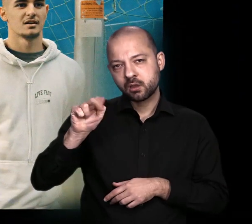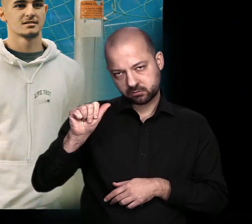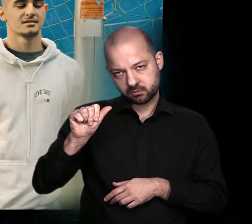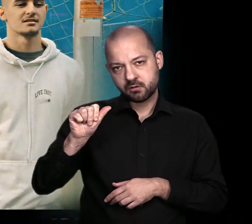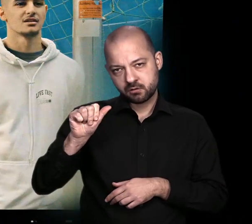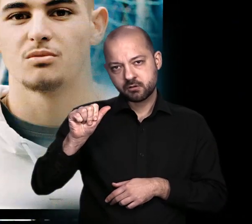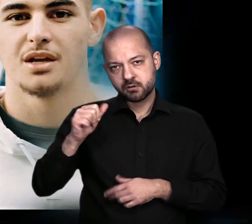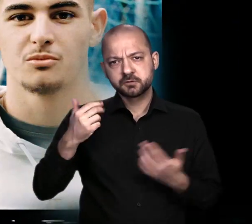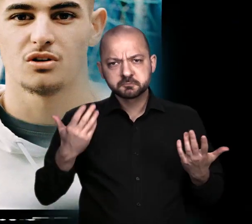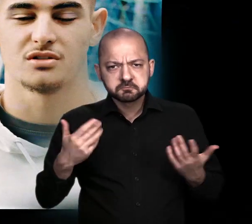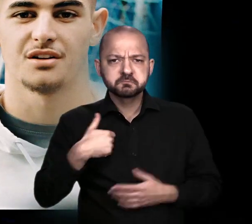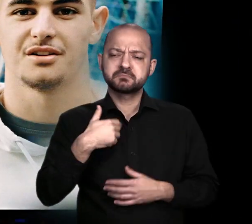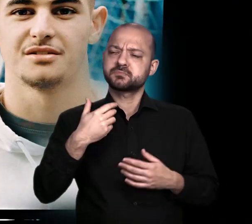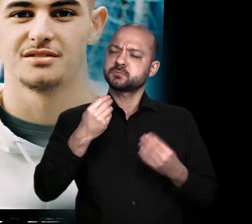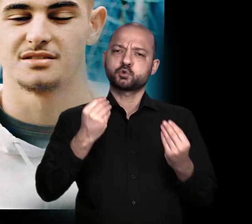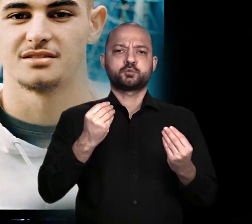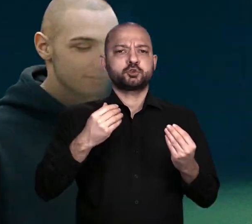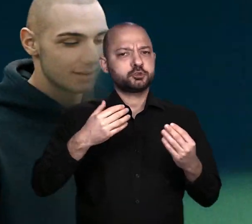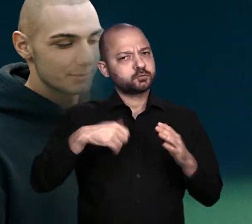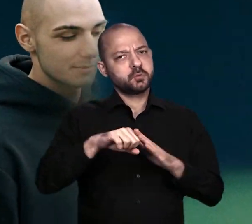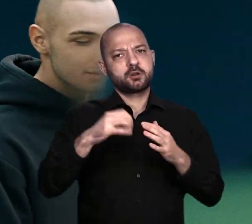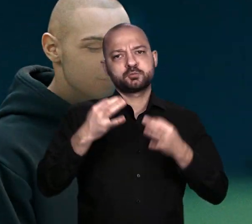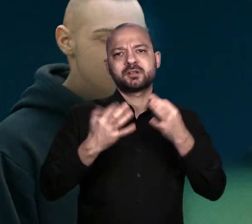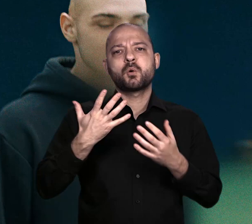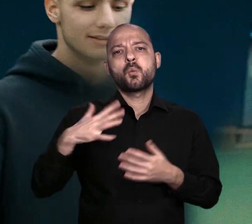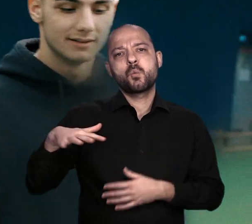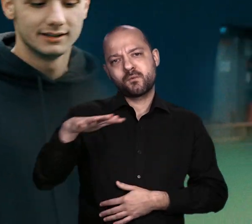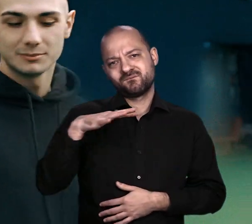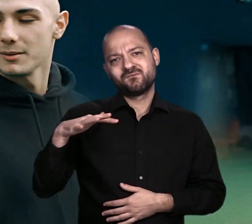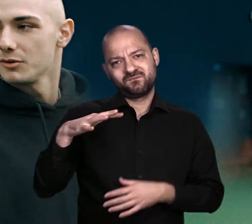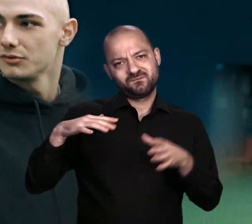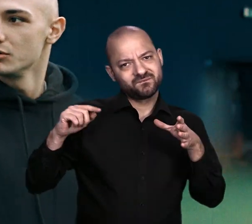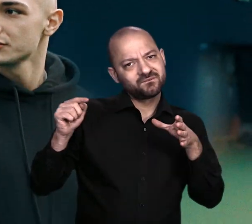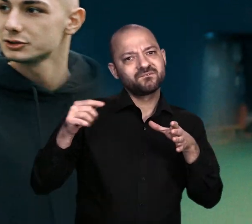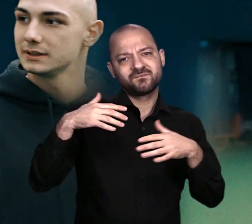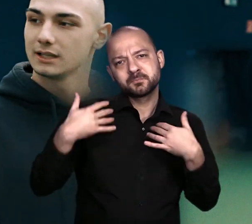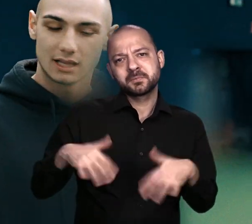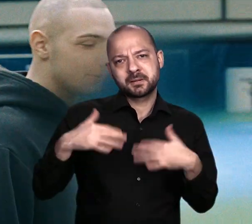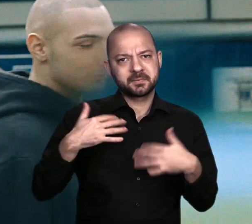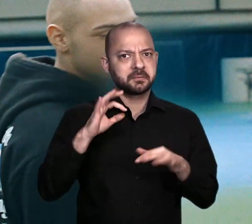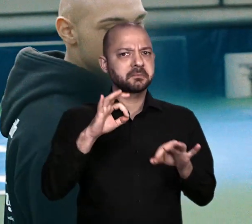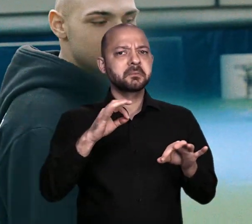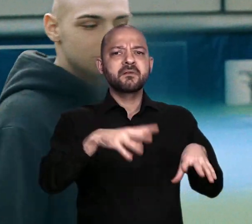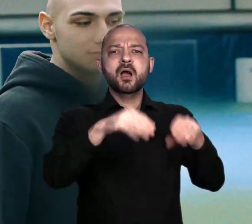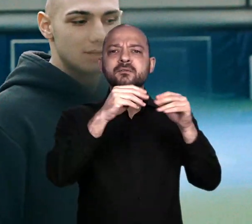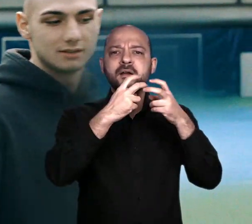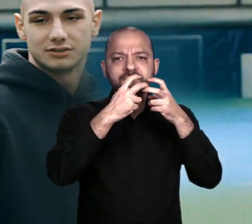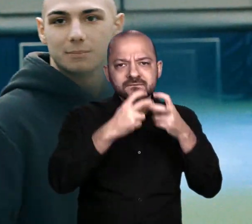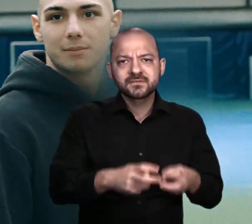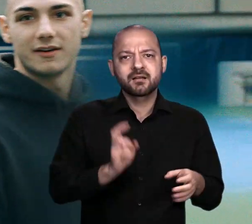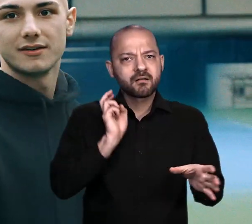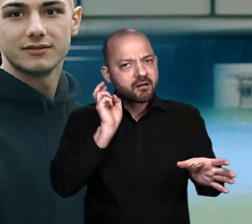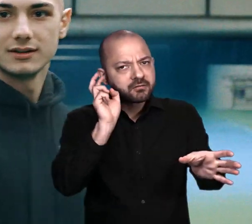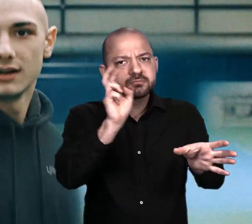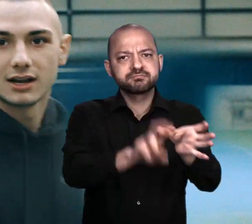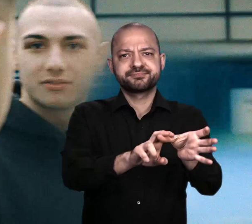Vater aus Mersin und meine Mutter aus Adana. Ich habe immer hinten bei mir auf dem Hof gespielt und als ich